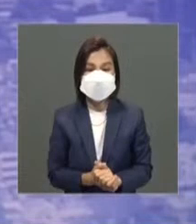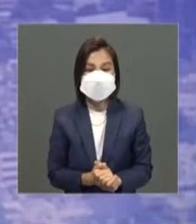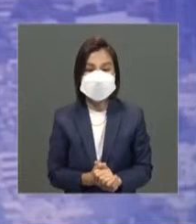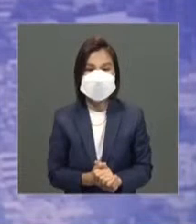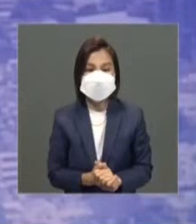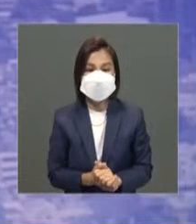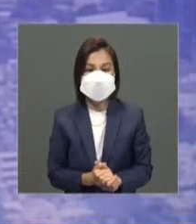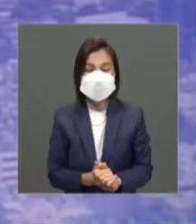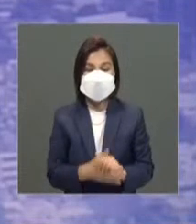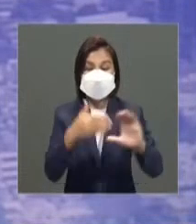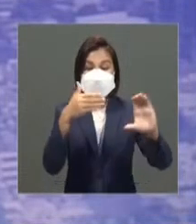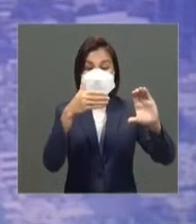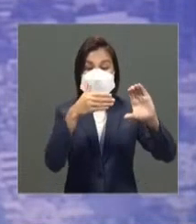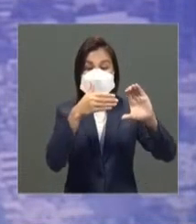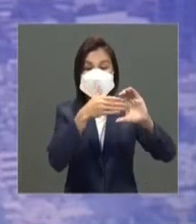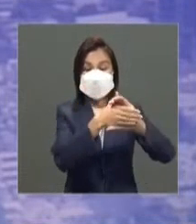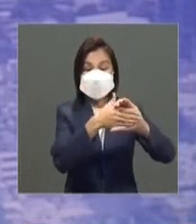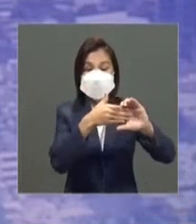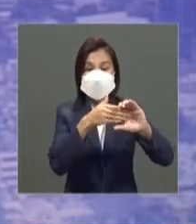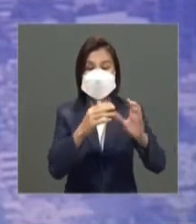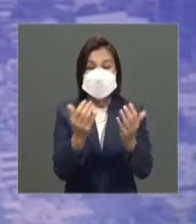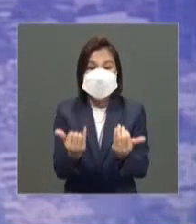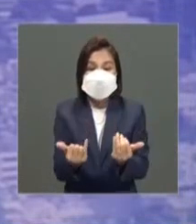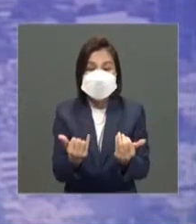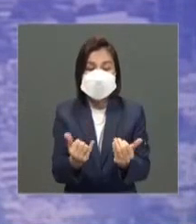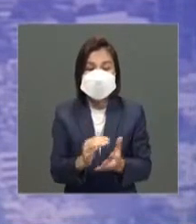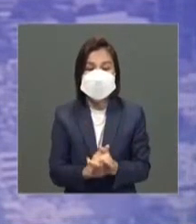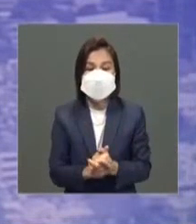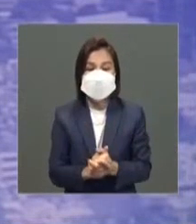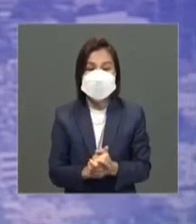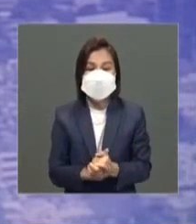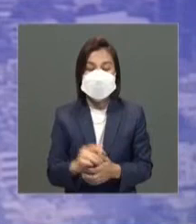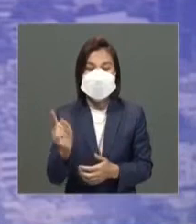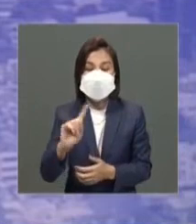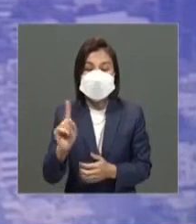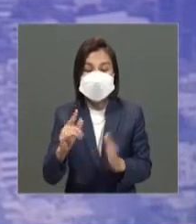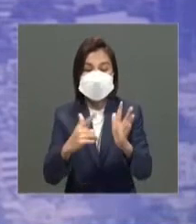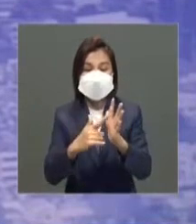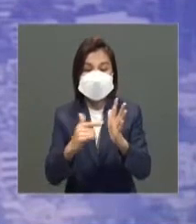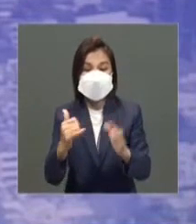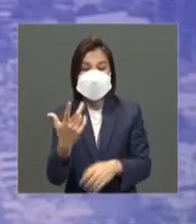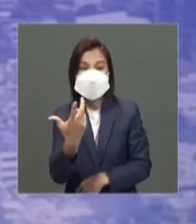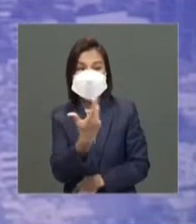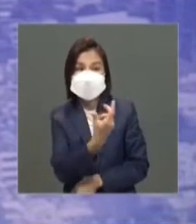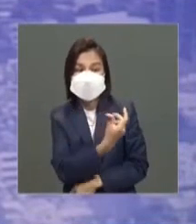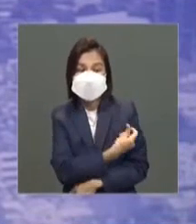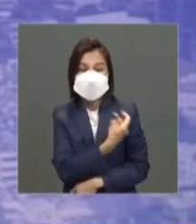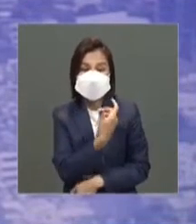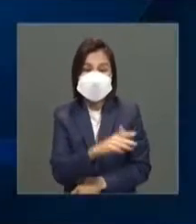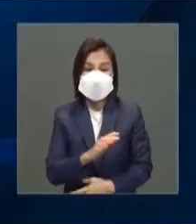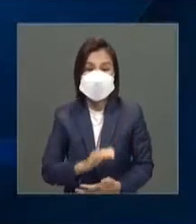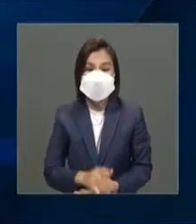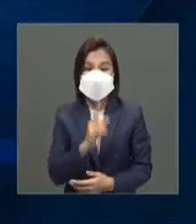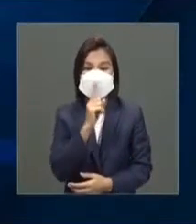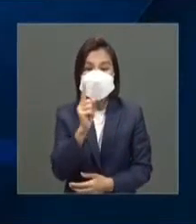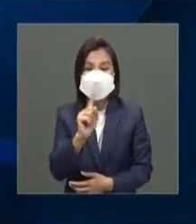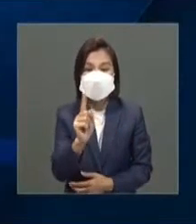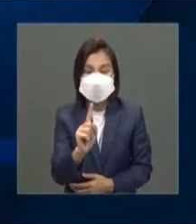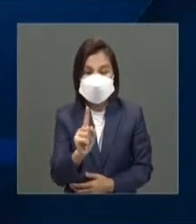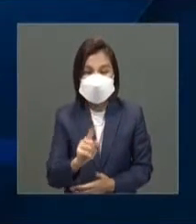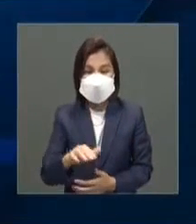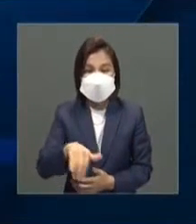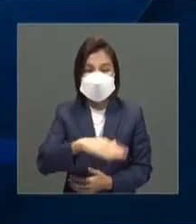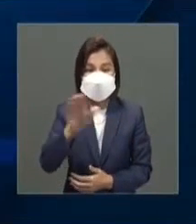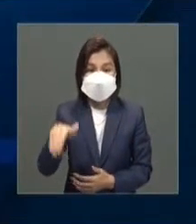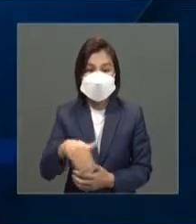ขอสไลด์ถัดไปครับในขณะนี้นะครับได้มีการฉีดวัคซีนไปแล้วอันนี้ต้องบอกว่าเป็นการ